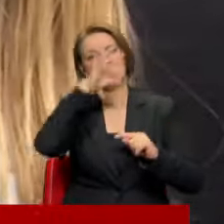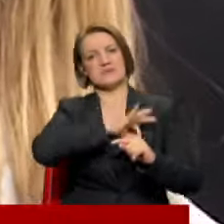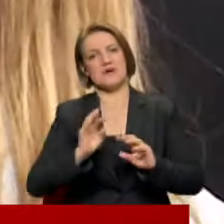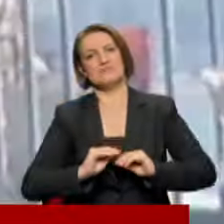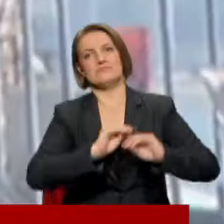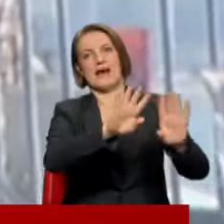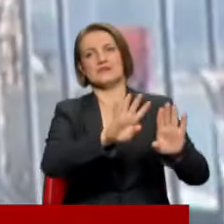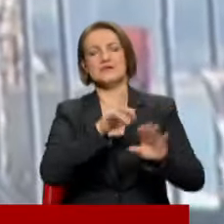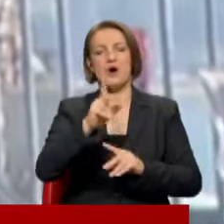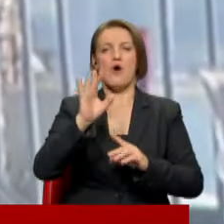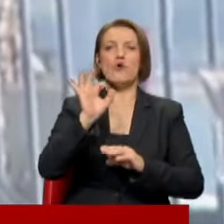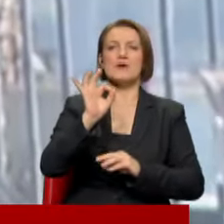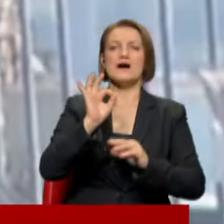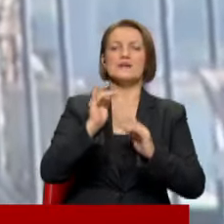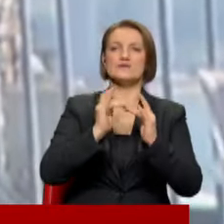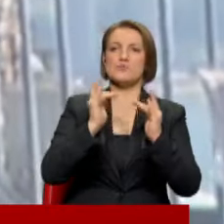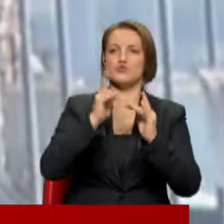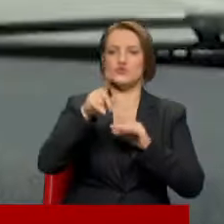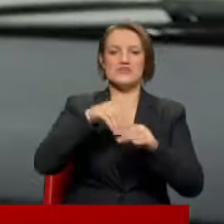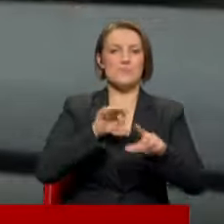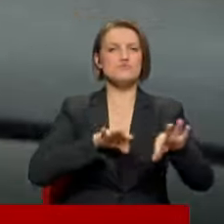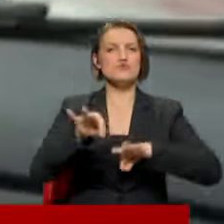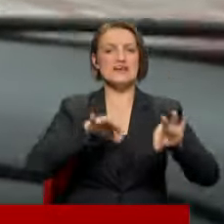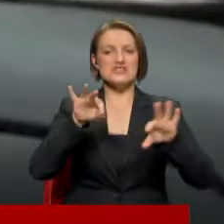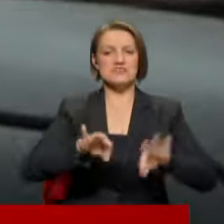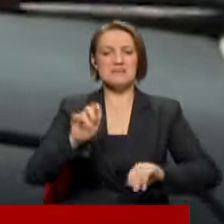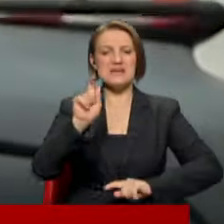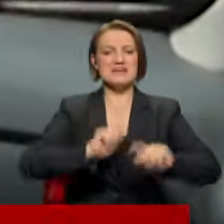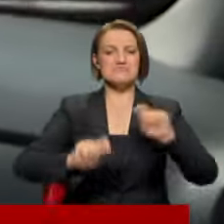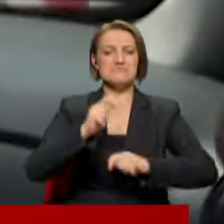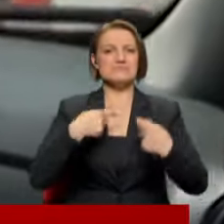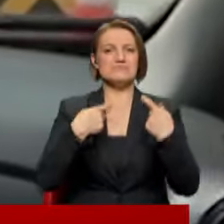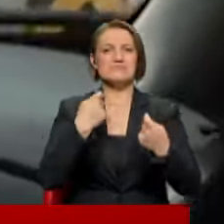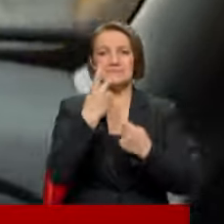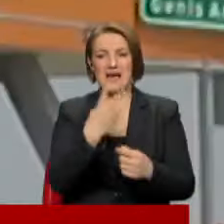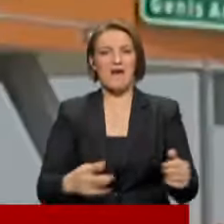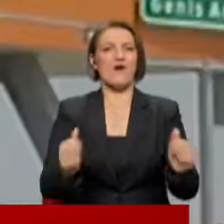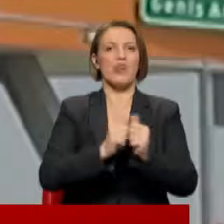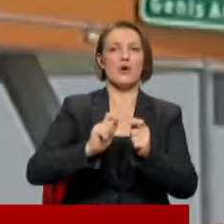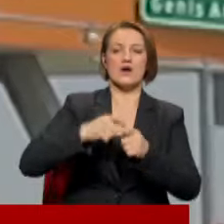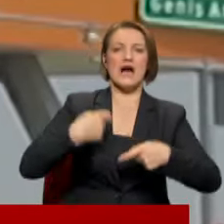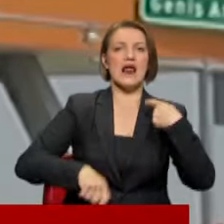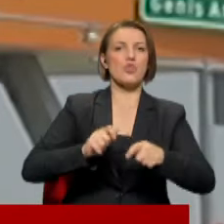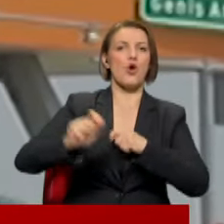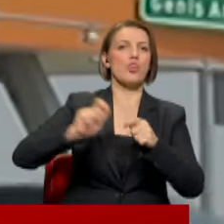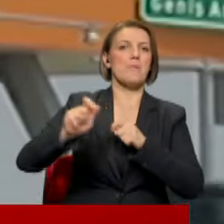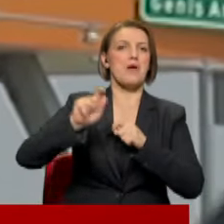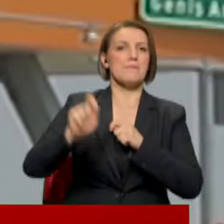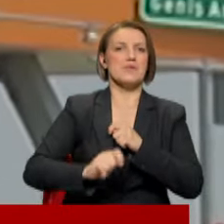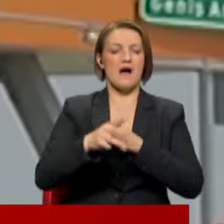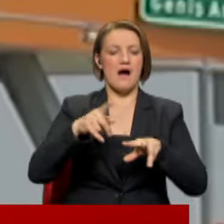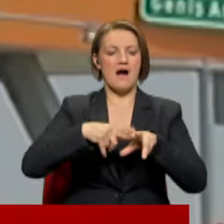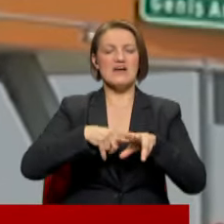bırakmış durumdayız Osmangazi Köprüsü için müteahhitlere şimdiden yapım maliyetinin neredeyse iki katı kadar Garanti ödemesi yapıldı